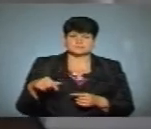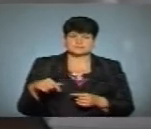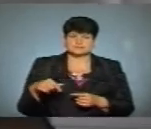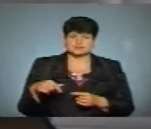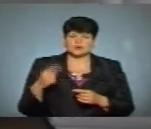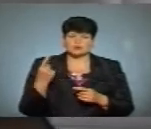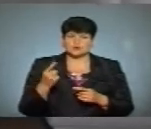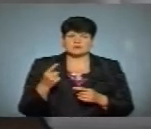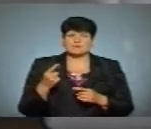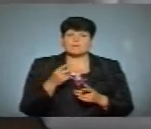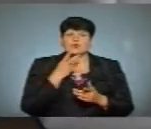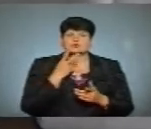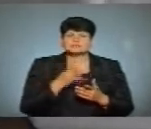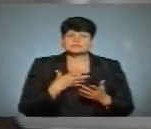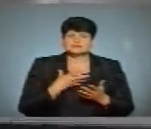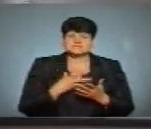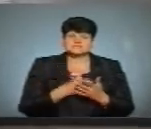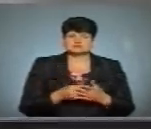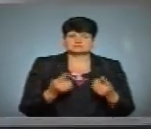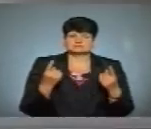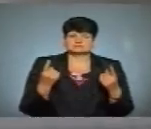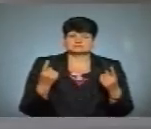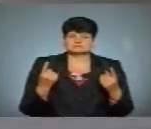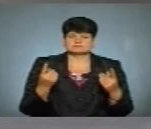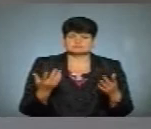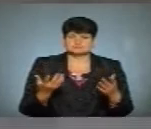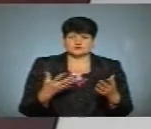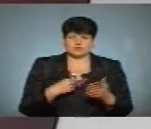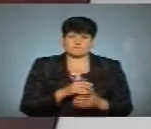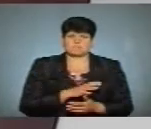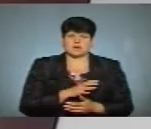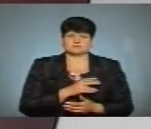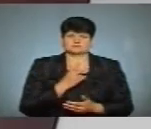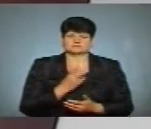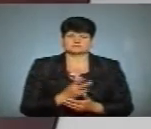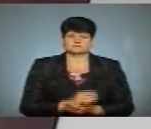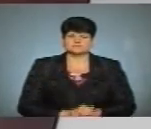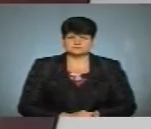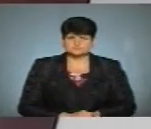приміщення в приміщення, щоб показати свою велич, свої досягнення і своє багатство.